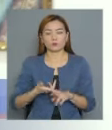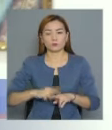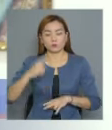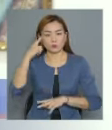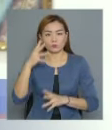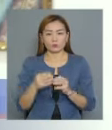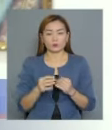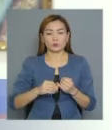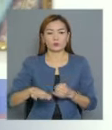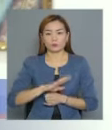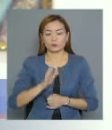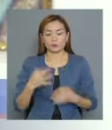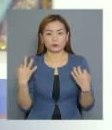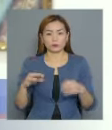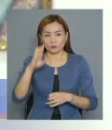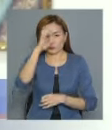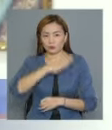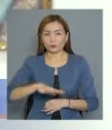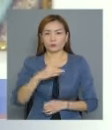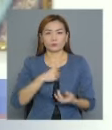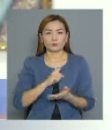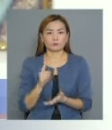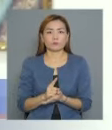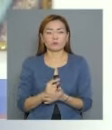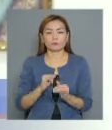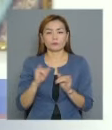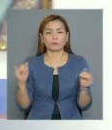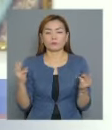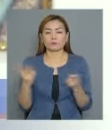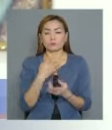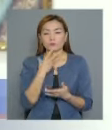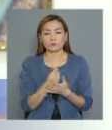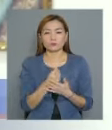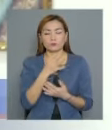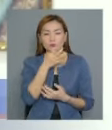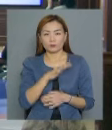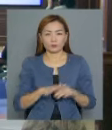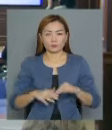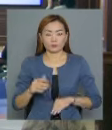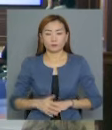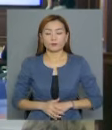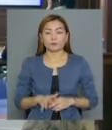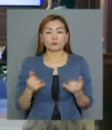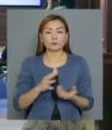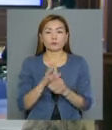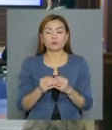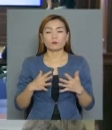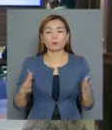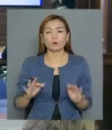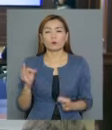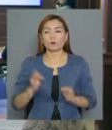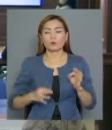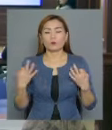думаю что поскольку наша страна является независимым государством мы должны увеличить долю нашего родного языка в любой отрасли настоящее время большинство